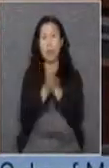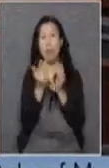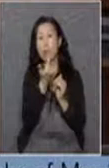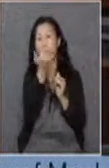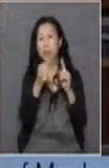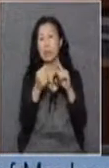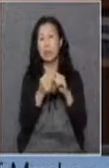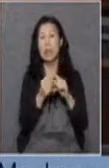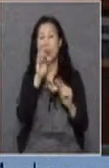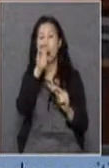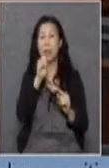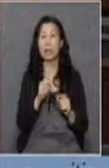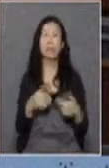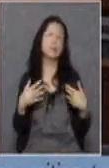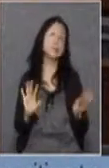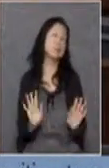嗌聲：切！